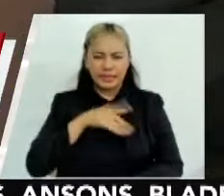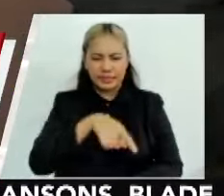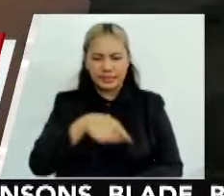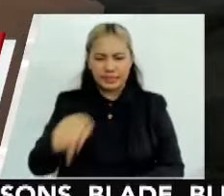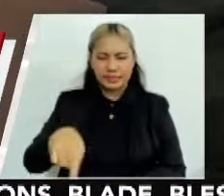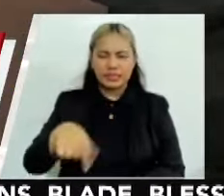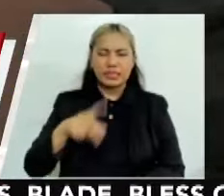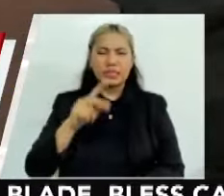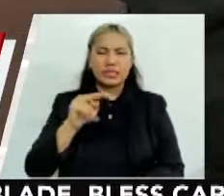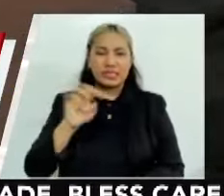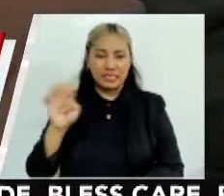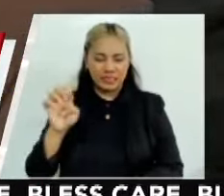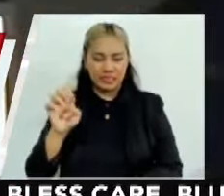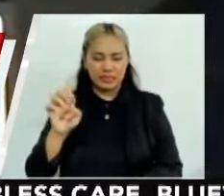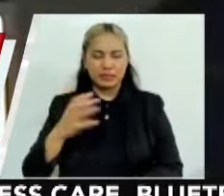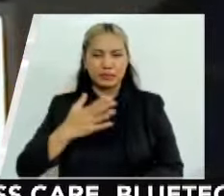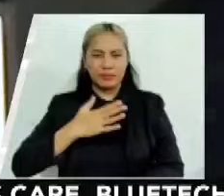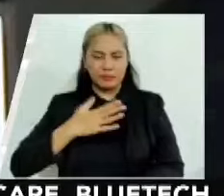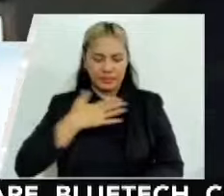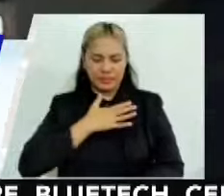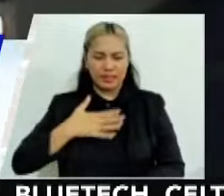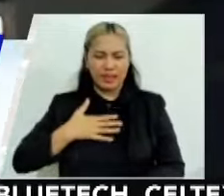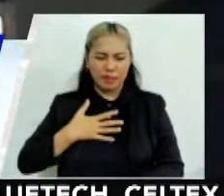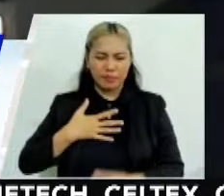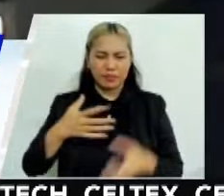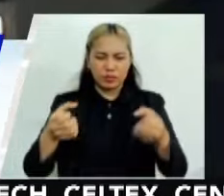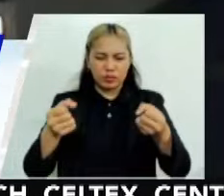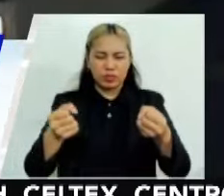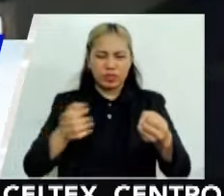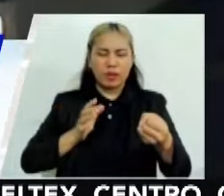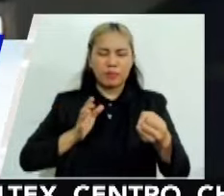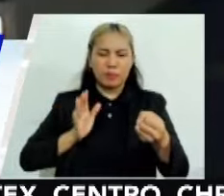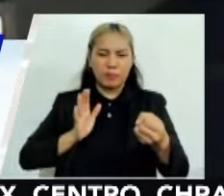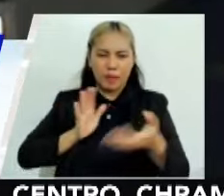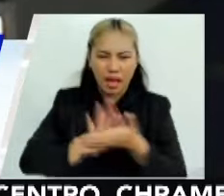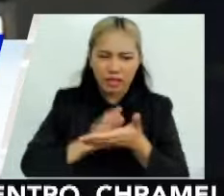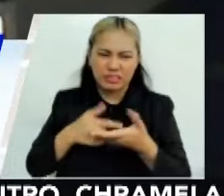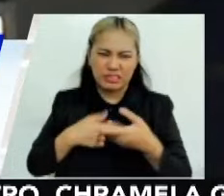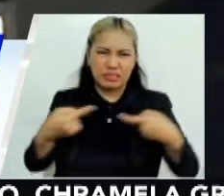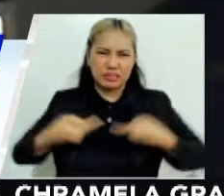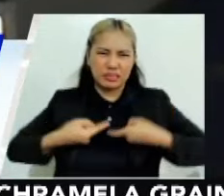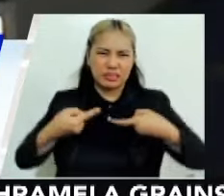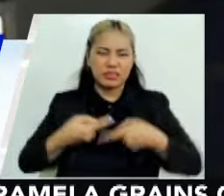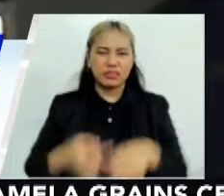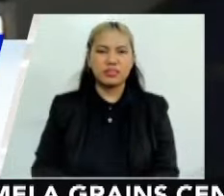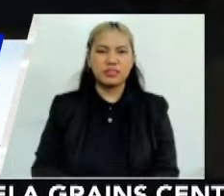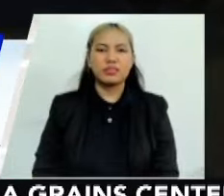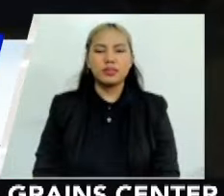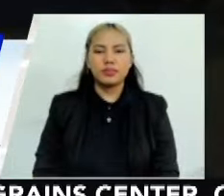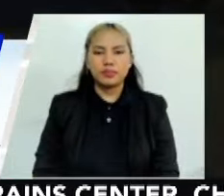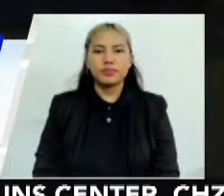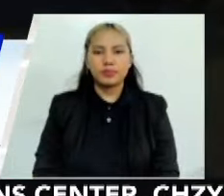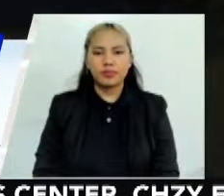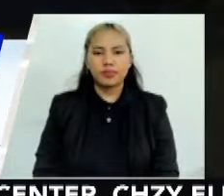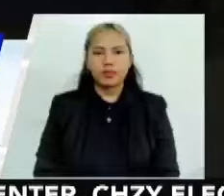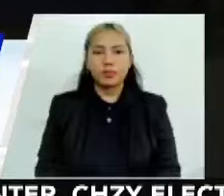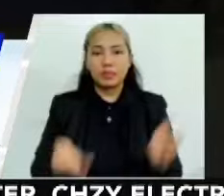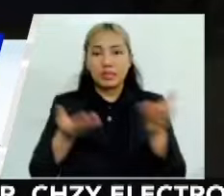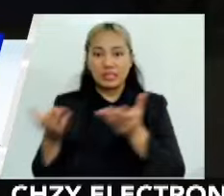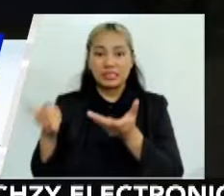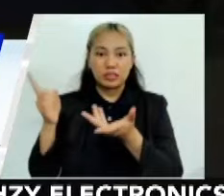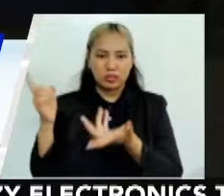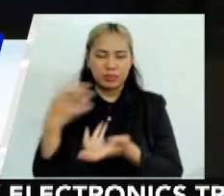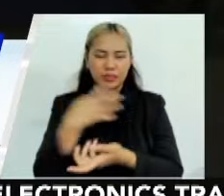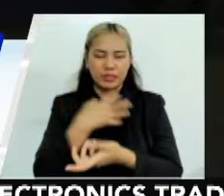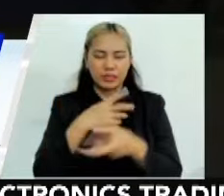ko yung tumama sa may manibela. Sa Taguig Traffic Investigation Unit, dumiretso ang mga sangkot sa banggaan. Problemado ang driver